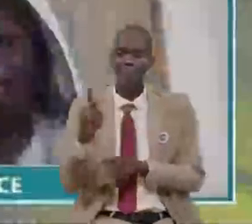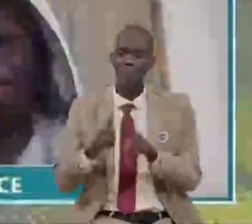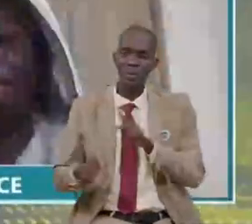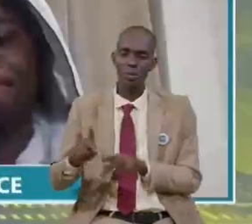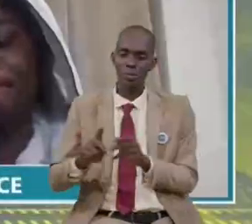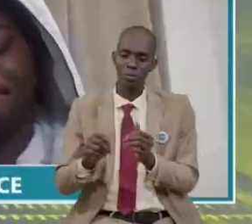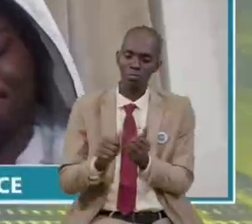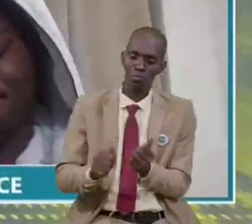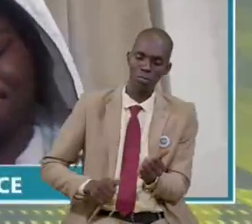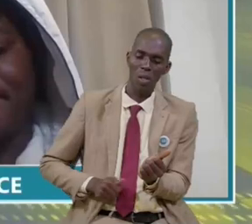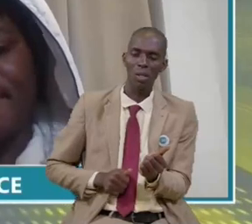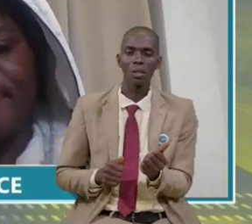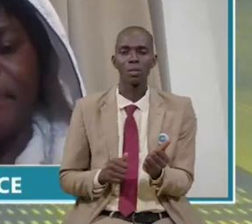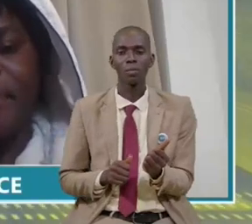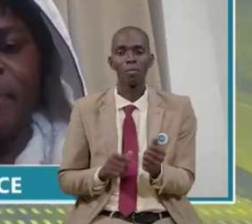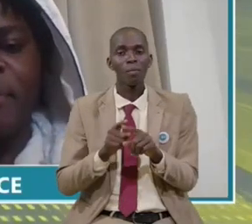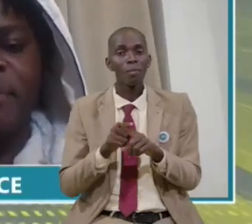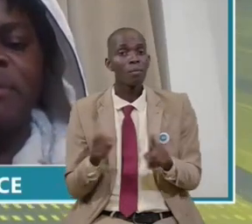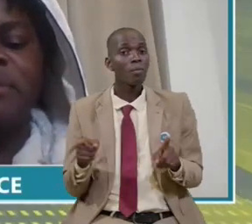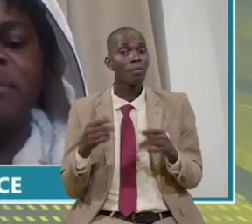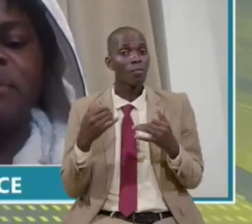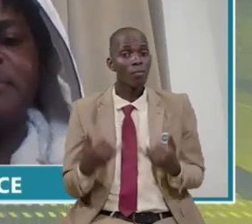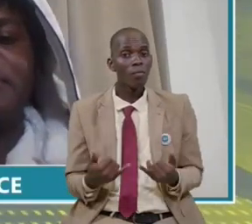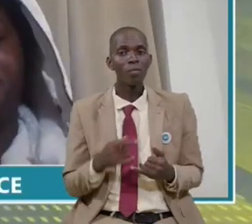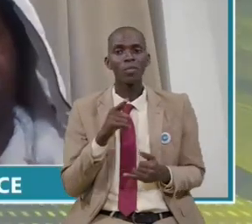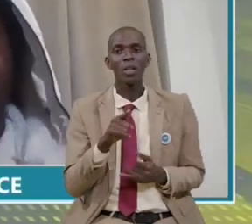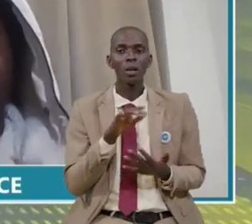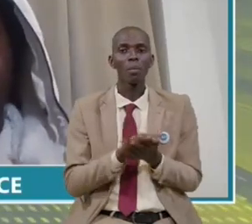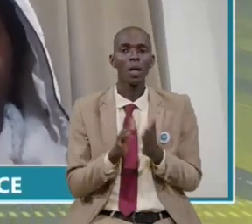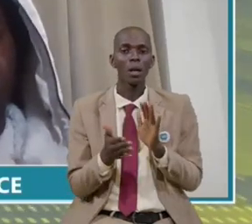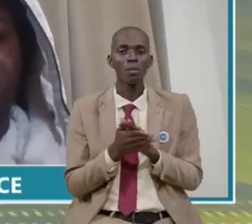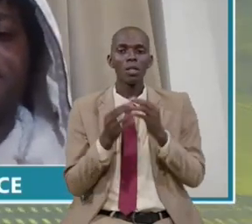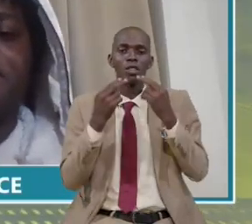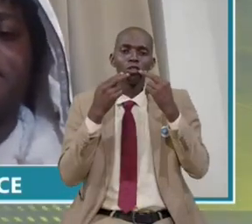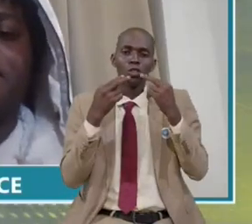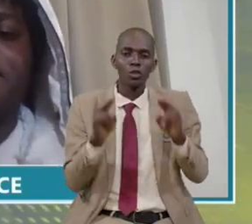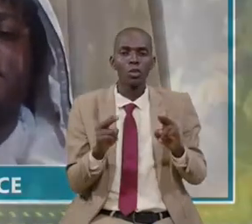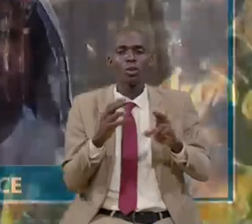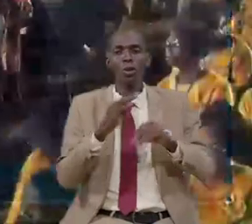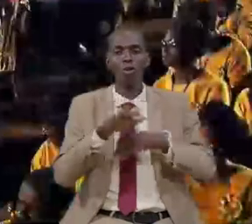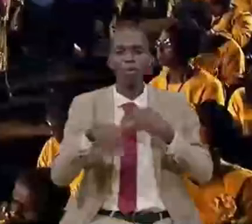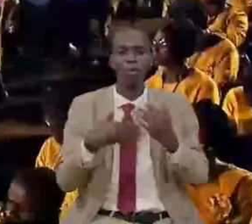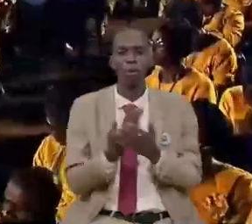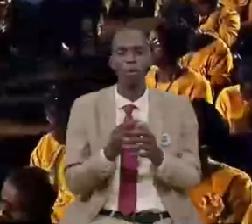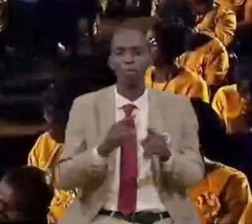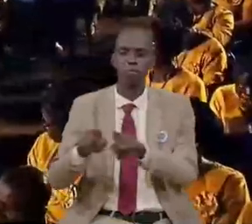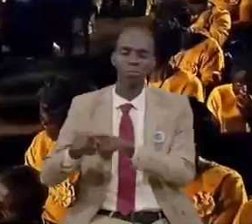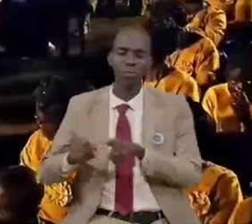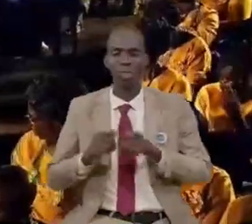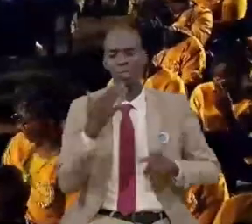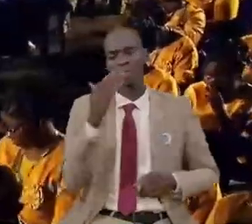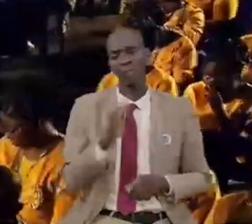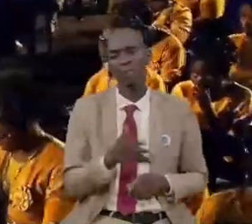Il poussait les gens à aller contre Christ. Mais maintenant, il est devenu innocent de ce genre de mauvaises